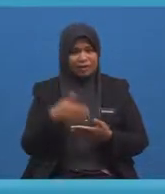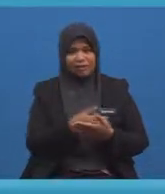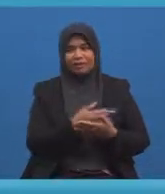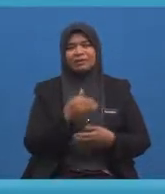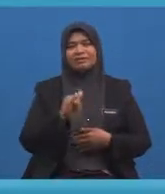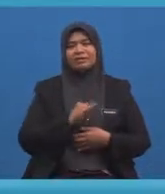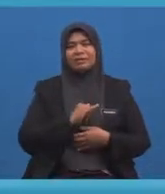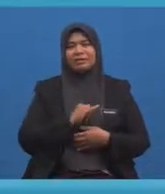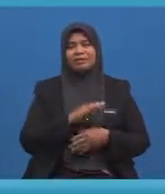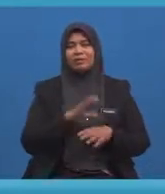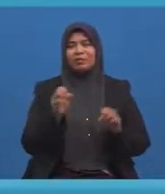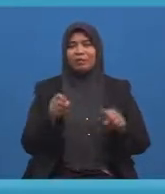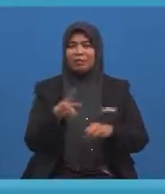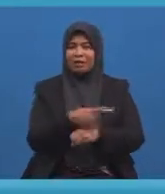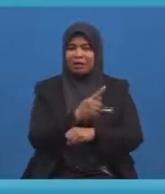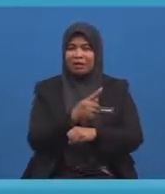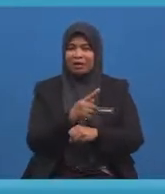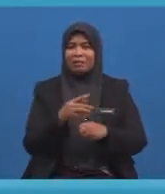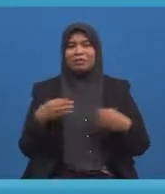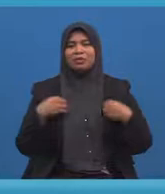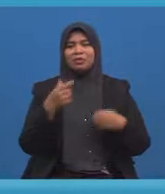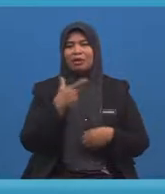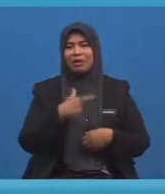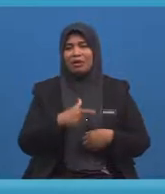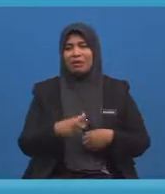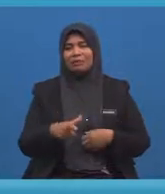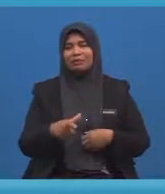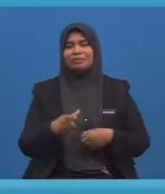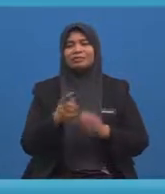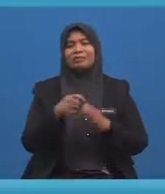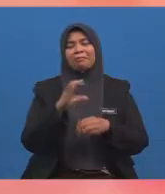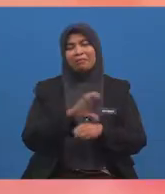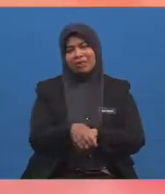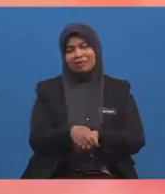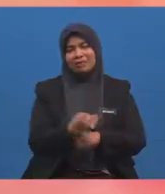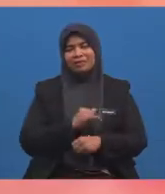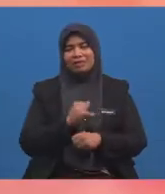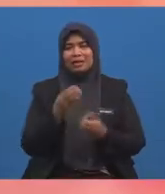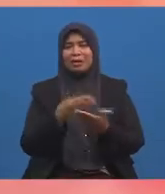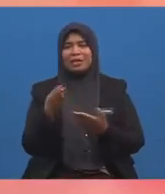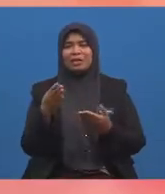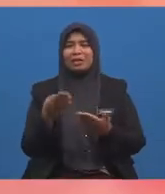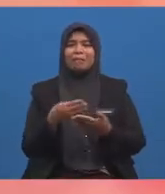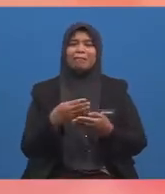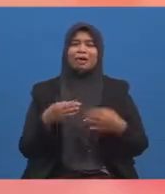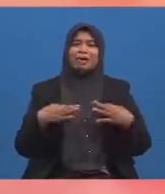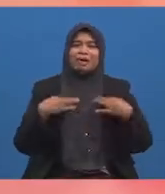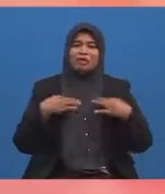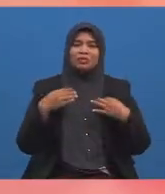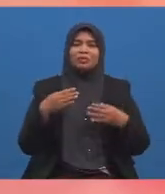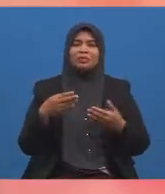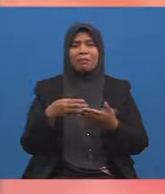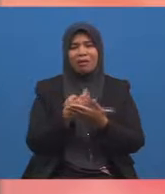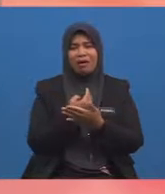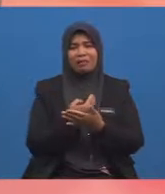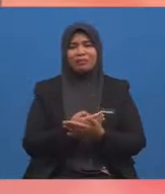tidak dapat memakai baju dia yang lama, terpaksalah saya membeli baju baru untuknya. Seronok kan